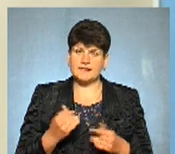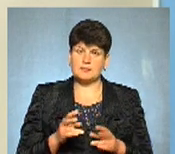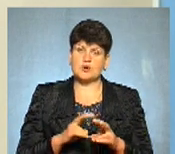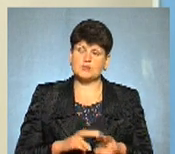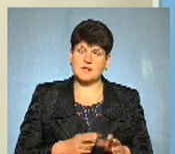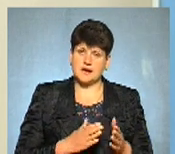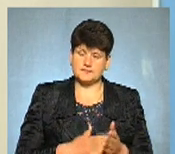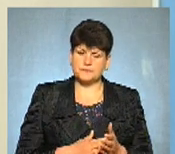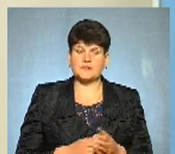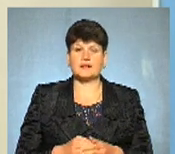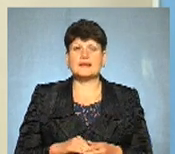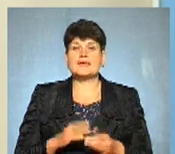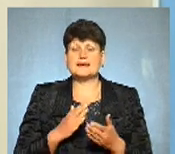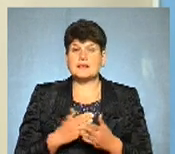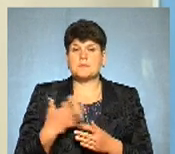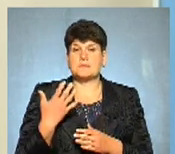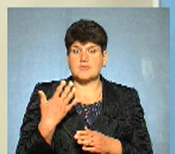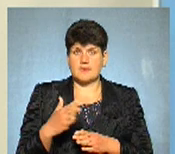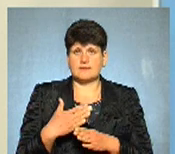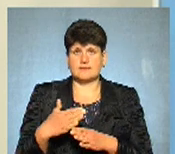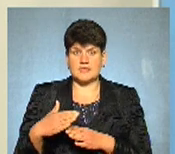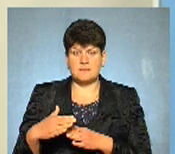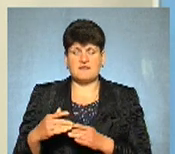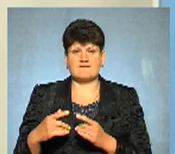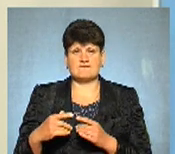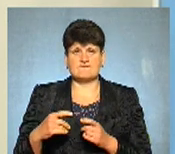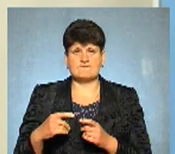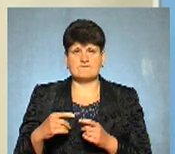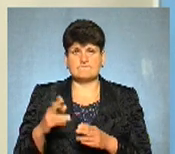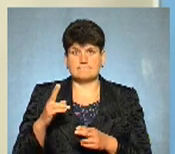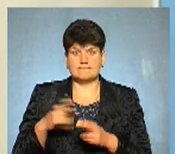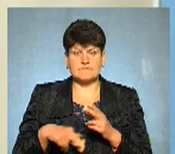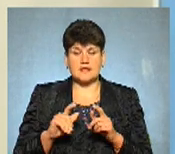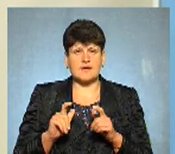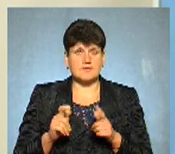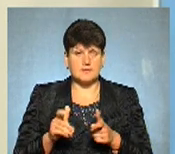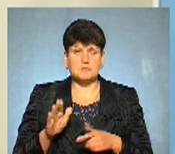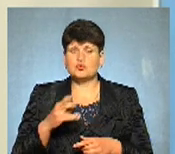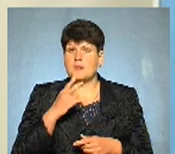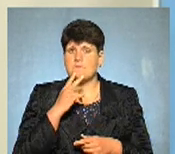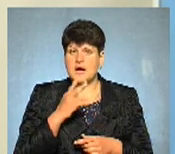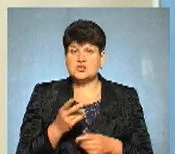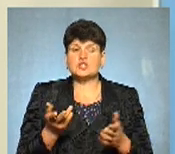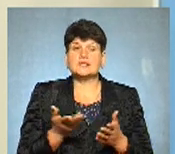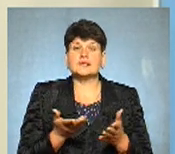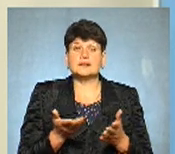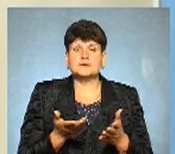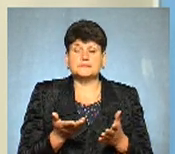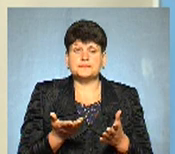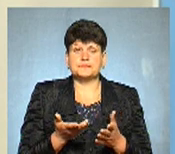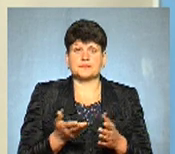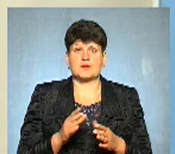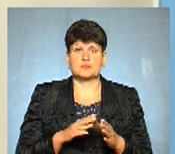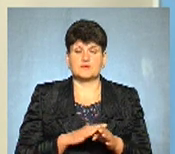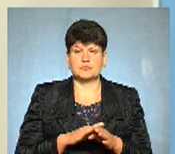розберемо. Є 5 етапів виходу з карантину, і ми будемо бачити, на якому з цих етапів, тобто якщо ми дотримуємо це